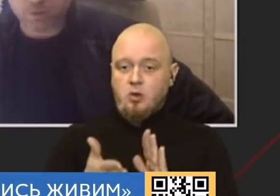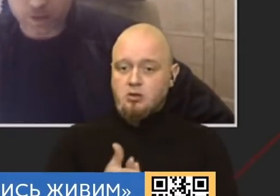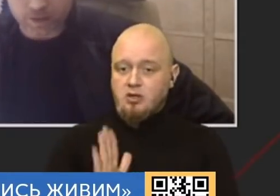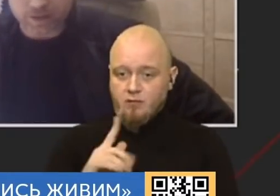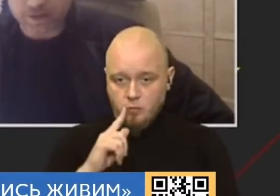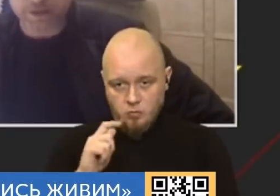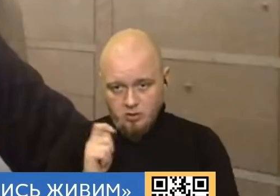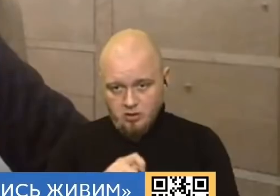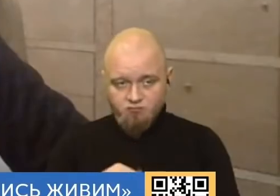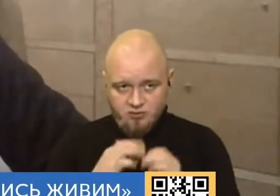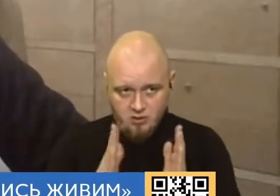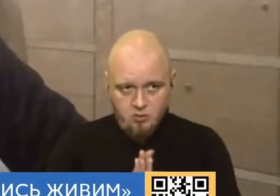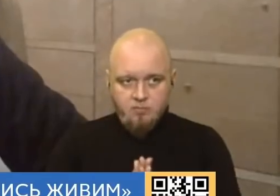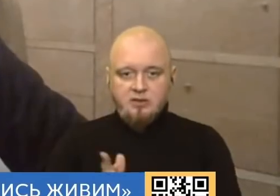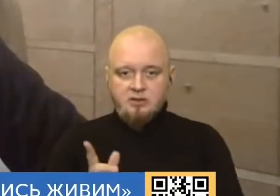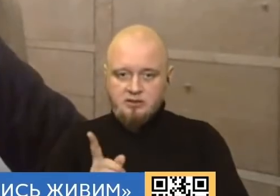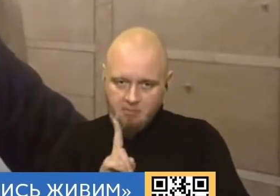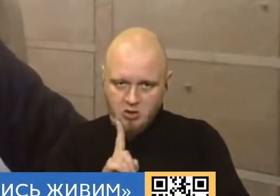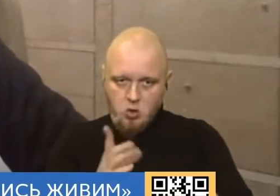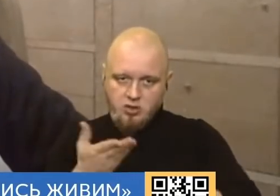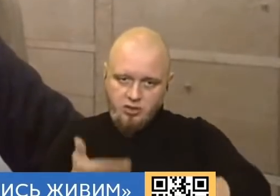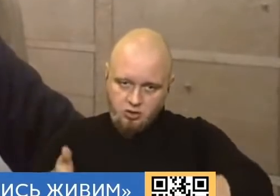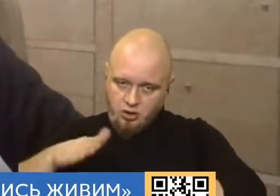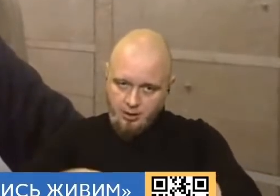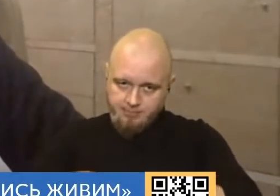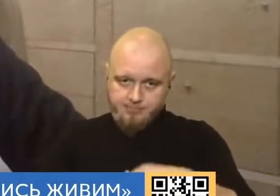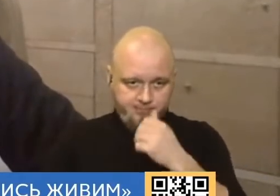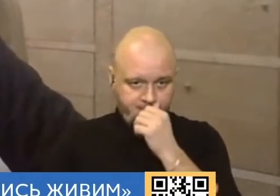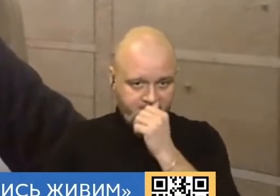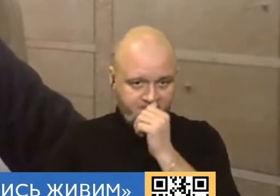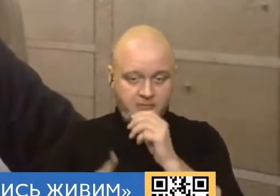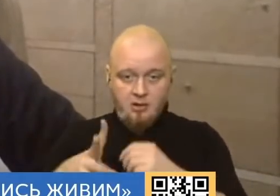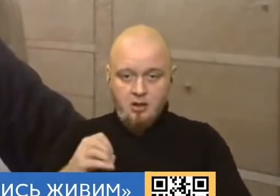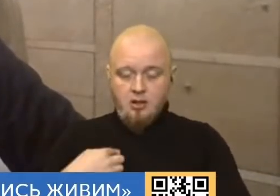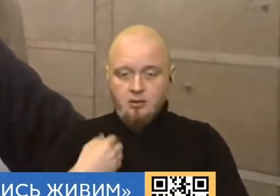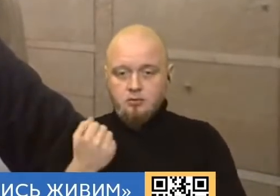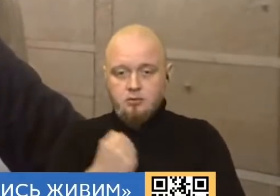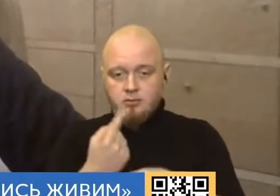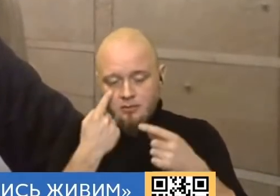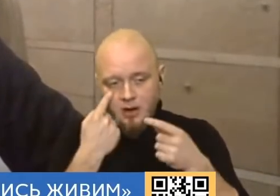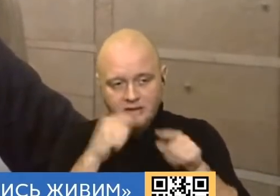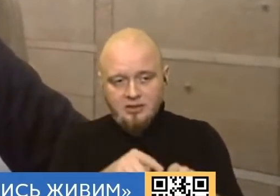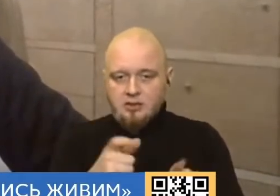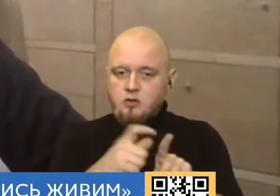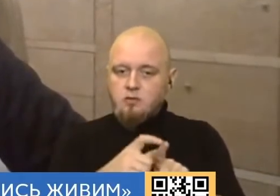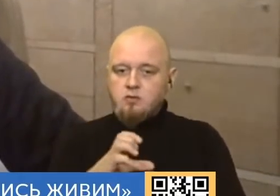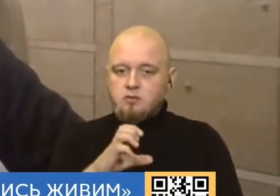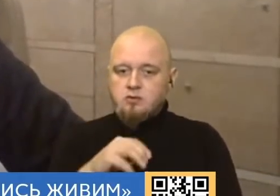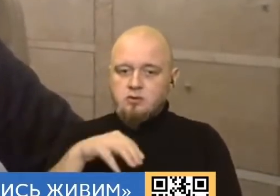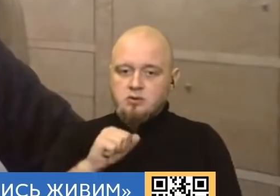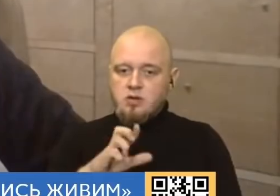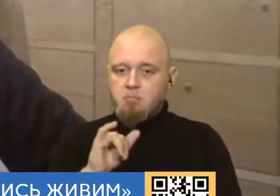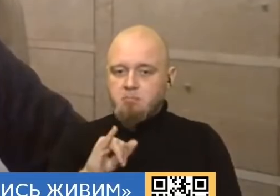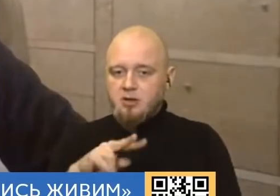Ситуація в Україні загалом стабільно тяжка, але я роблю акцент на слово «стабільна», тому